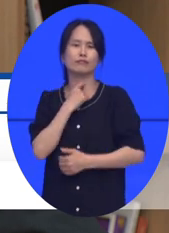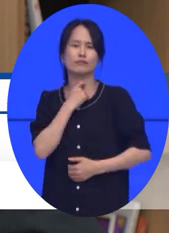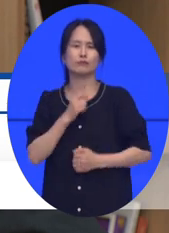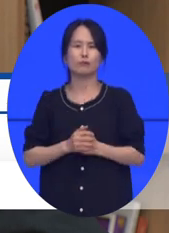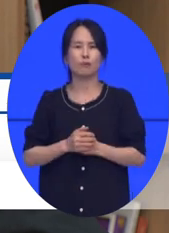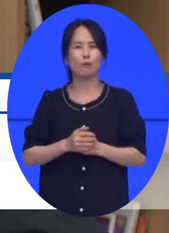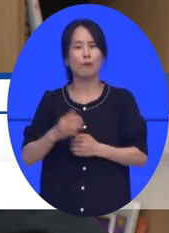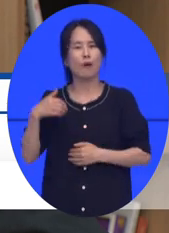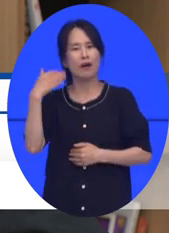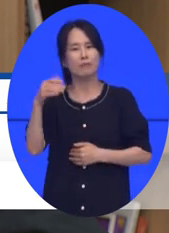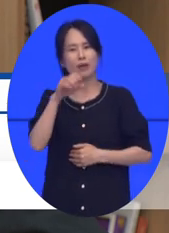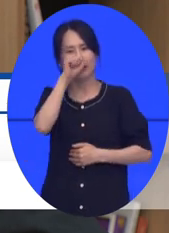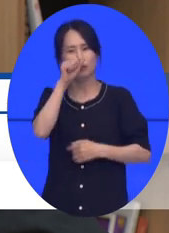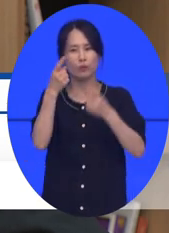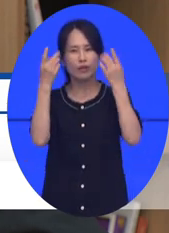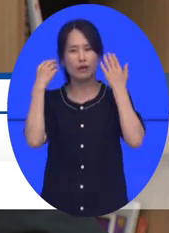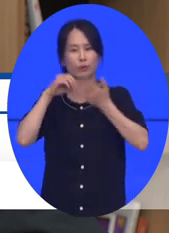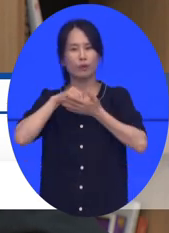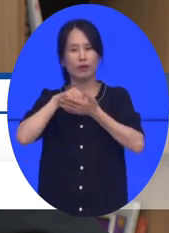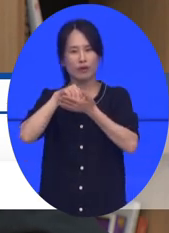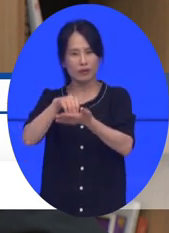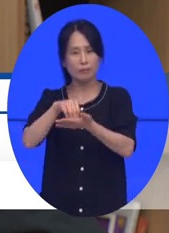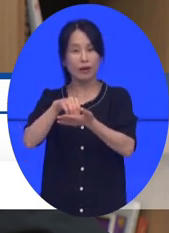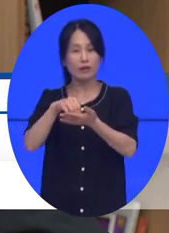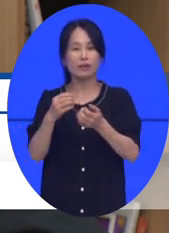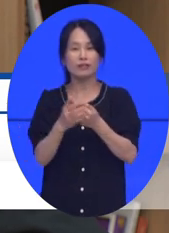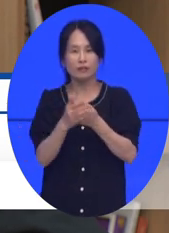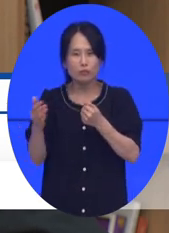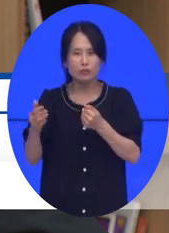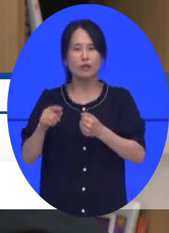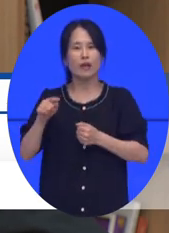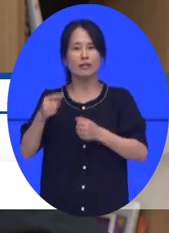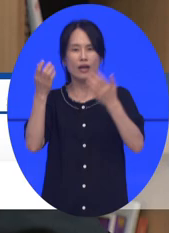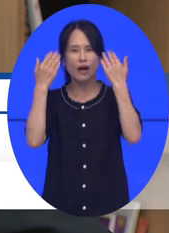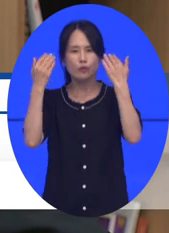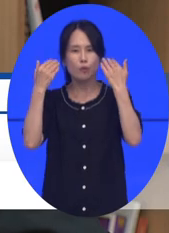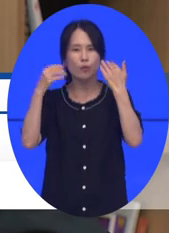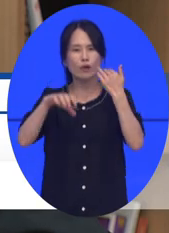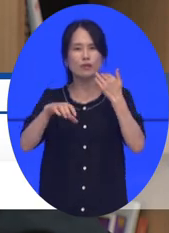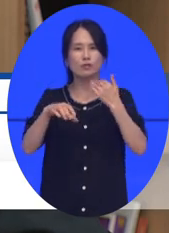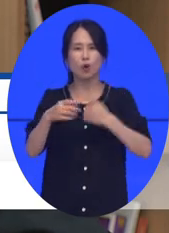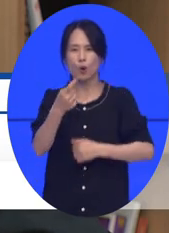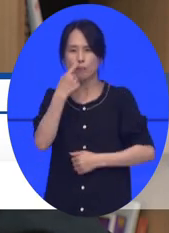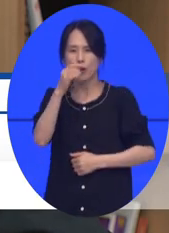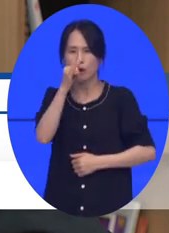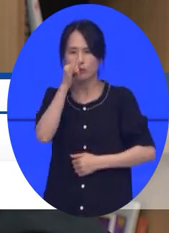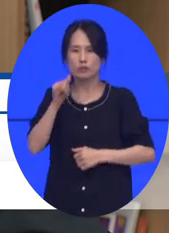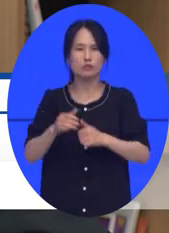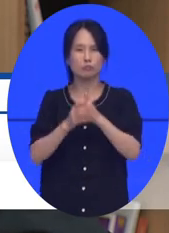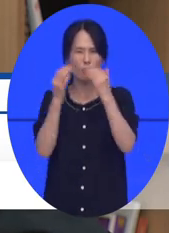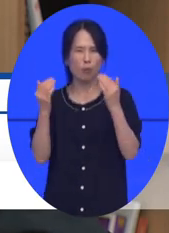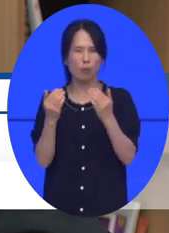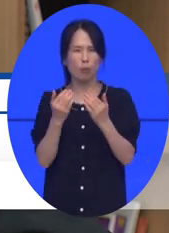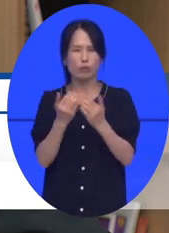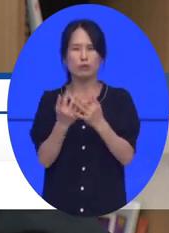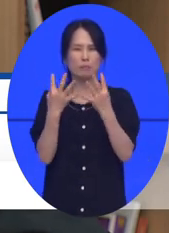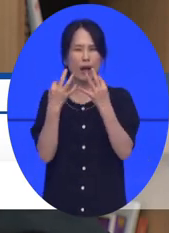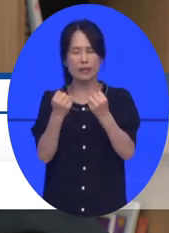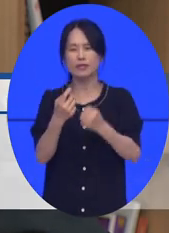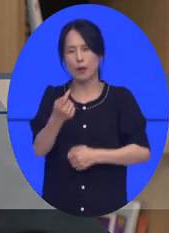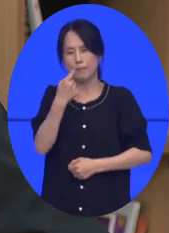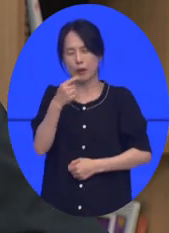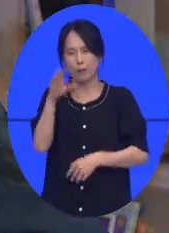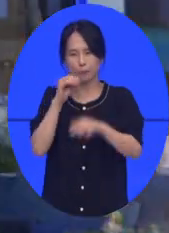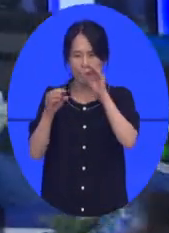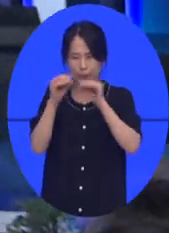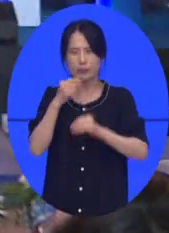그다음에 좋은 대학교에 가는 거니까 또 그만큼 그 학교에서 배울 수 있는 점들 또 배우고